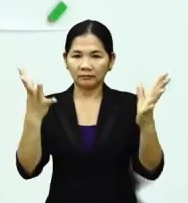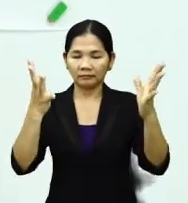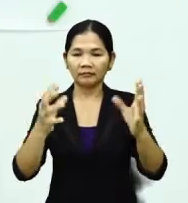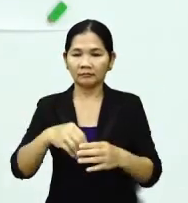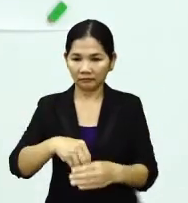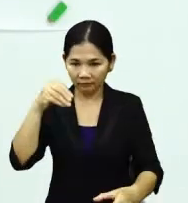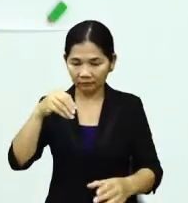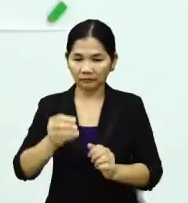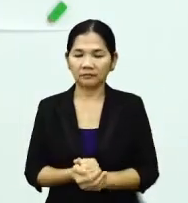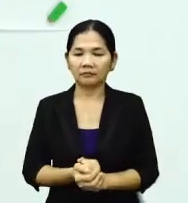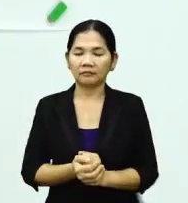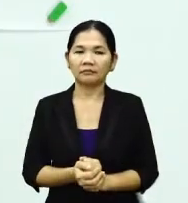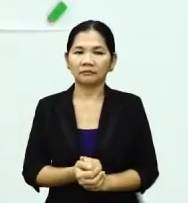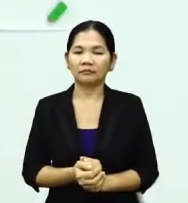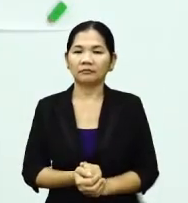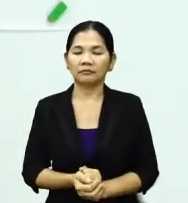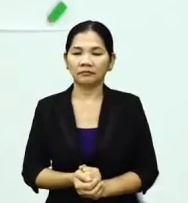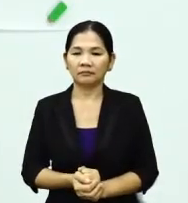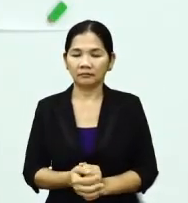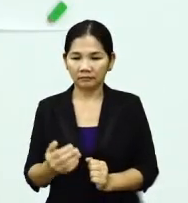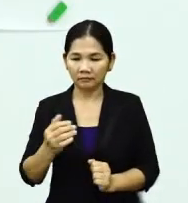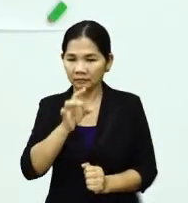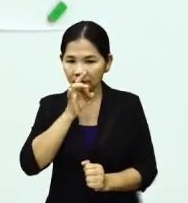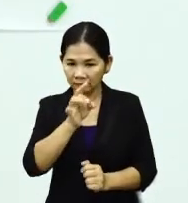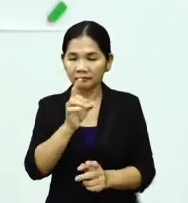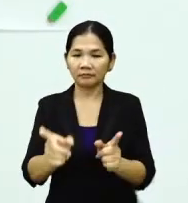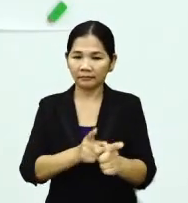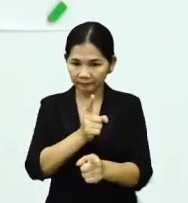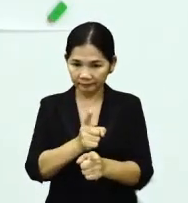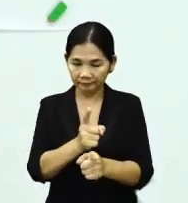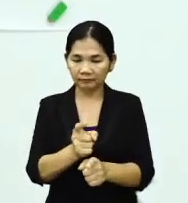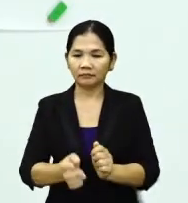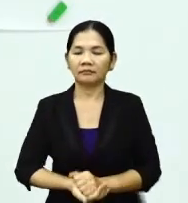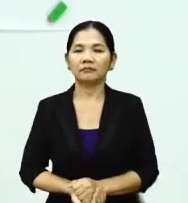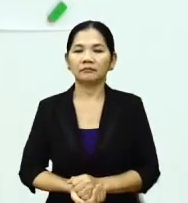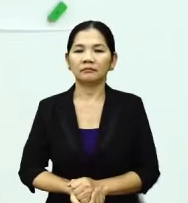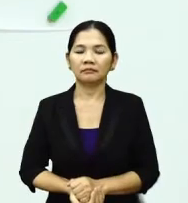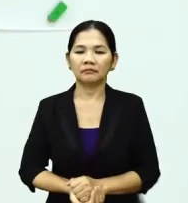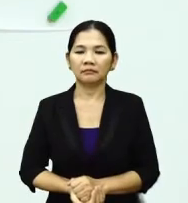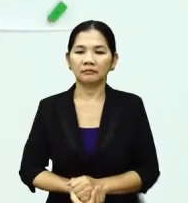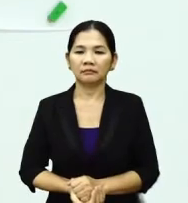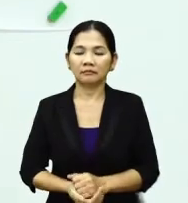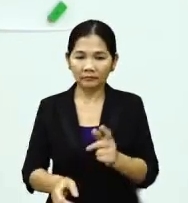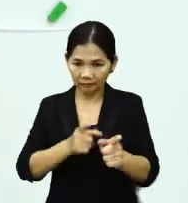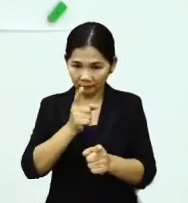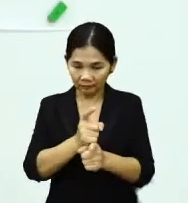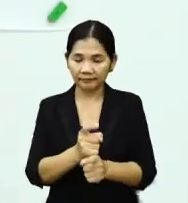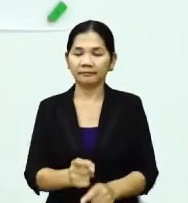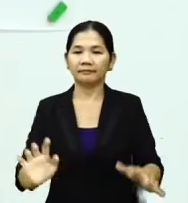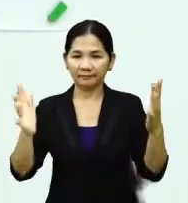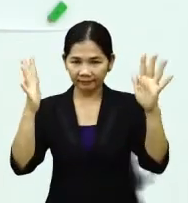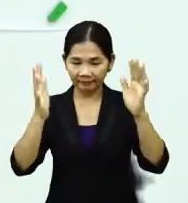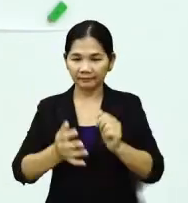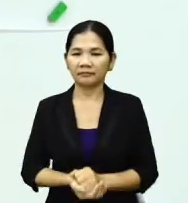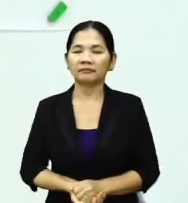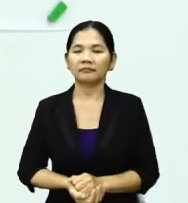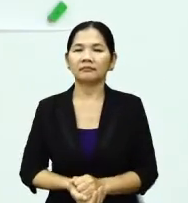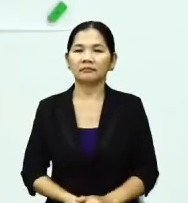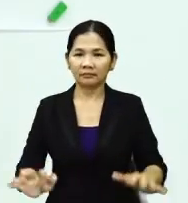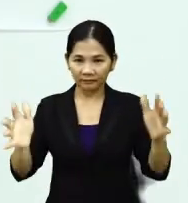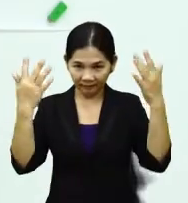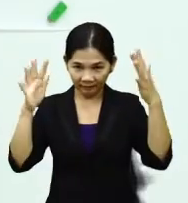chẳng Chẳng con tiên đừng ọc nìa mà đoàn tiết Bà chỉ trăm trời nè khu hợp con Chà, bà trăm trời tôi đã ọc chai khu luôn ai anh ta